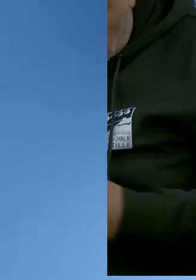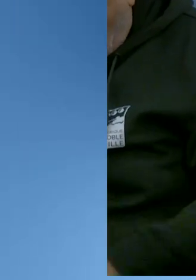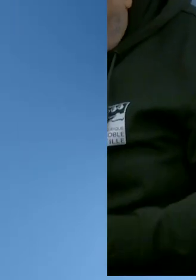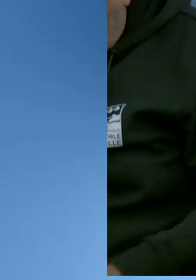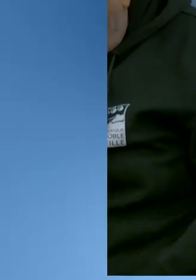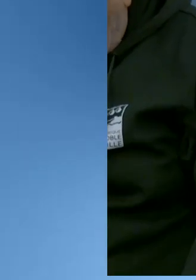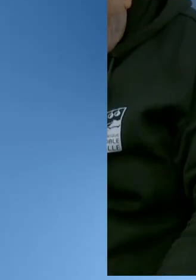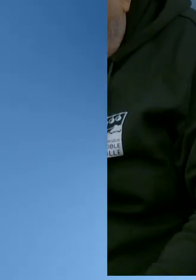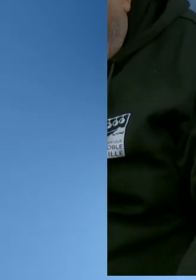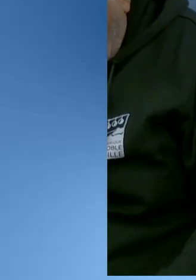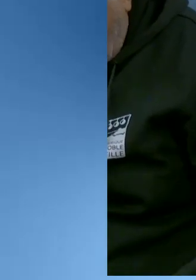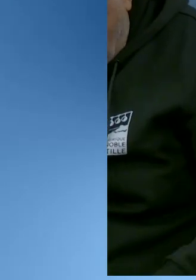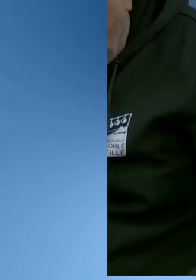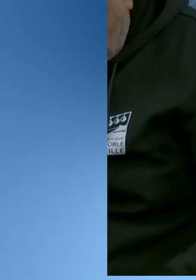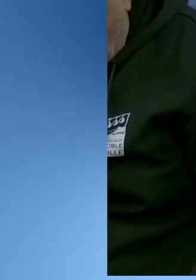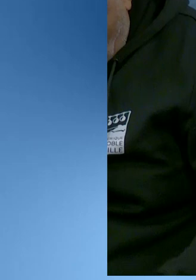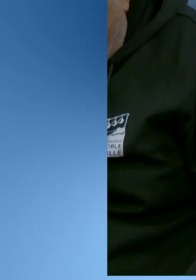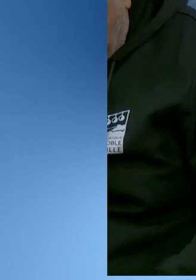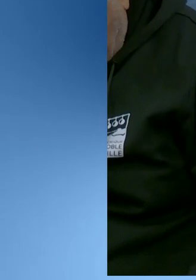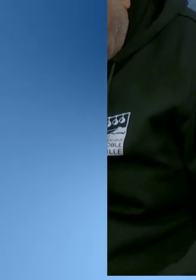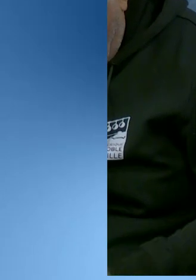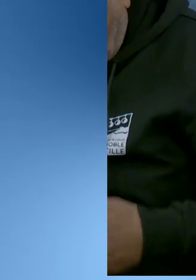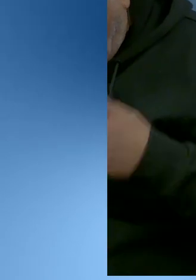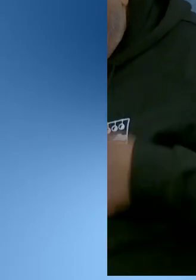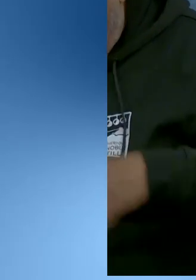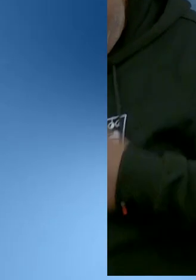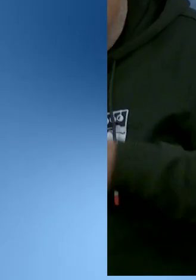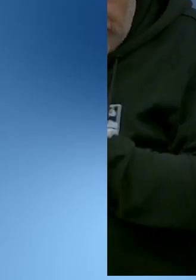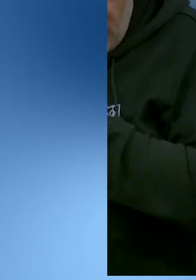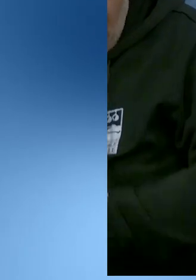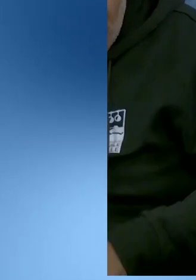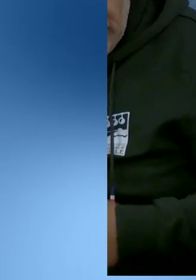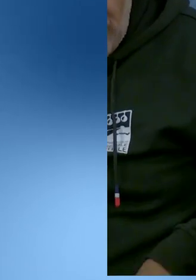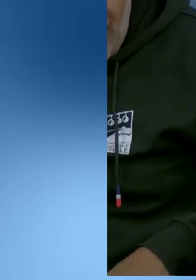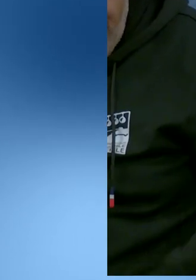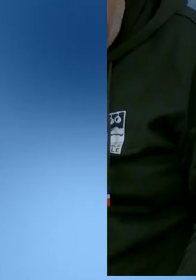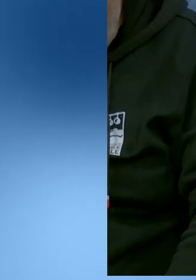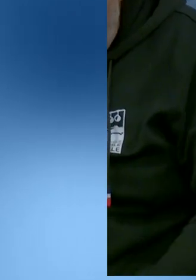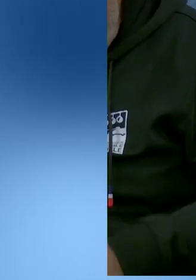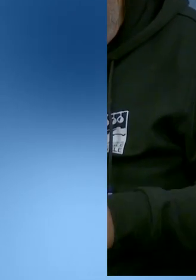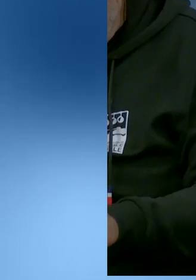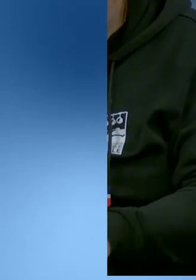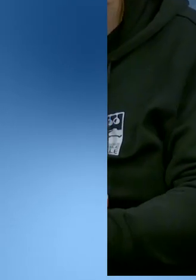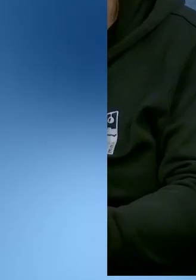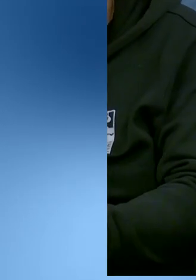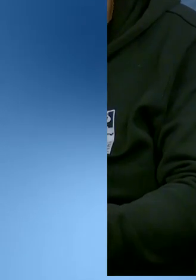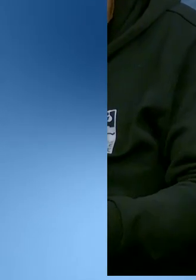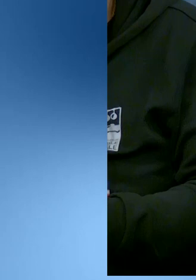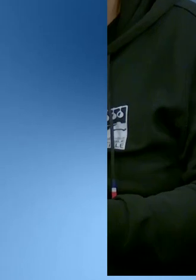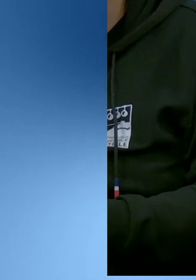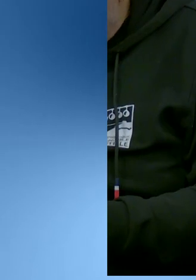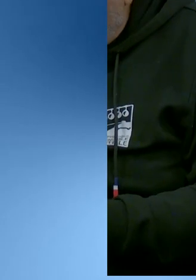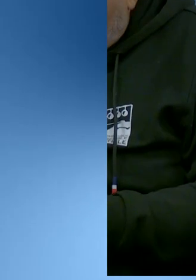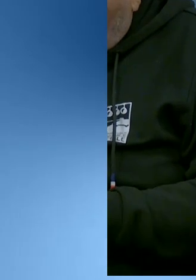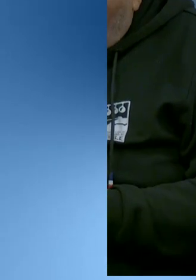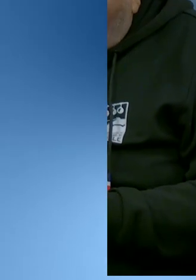solutions et de comprendre avec ce manque d'humanité dont vous faites preuve vous lui refusez sa prise de parole comme si d'une certaine manière il était inexistant